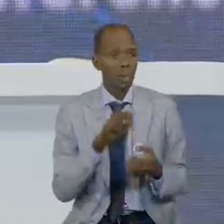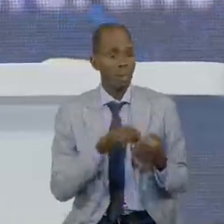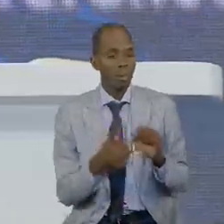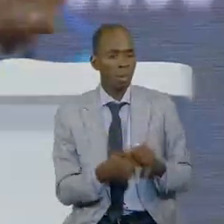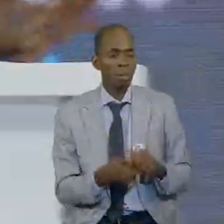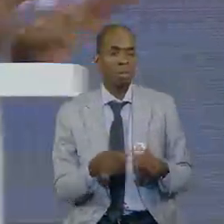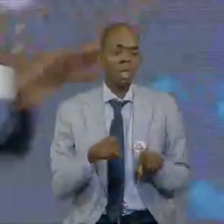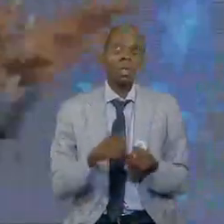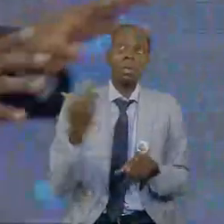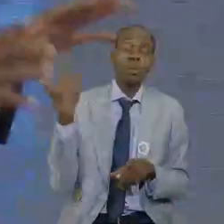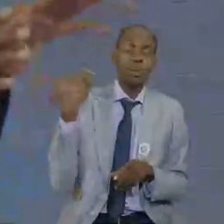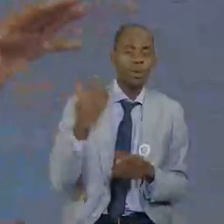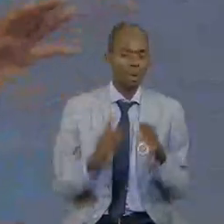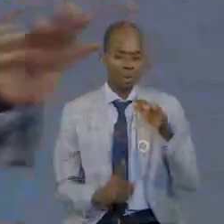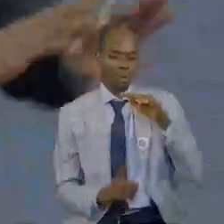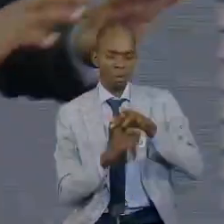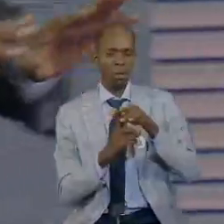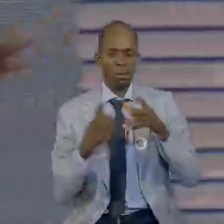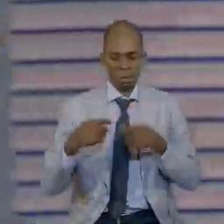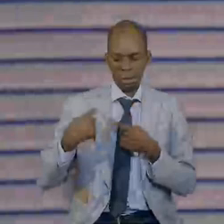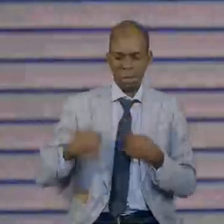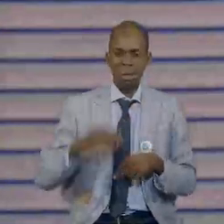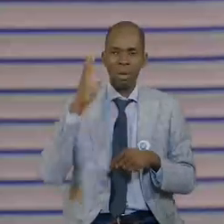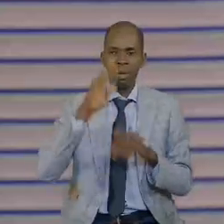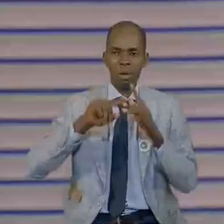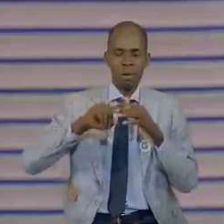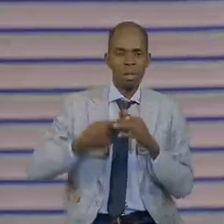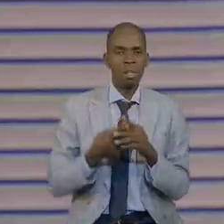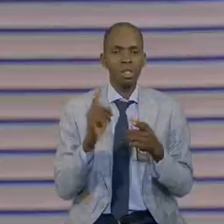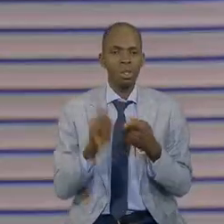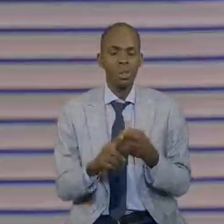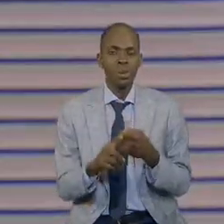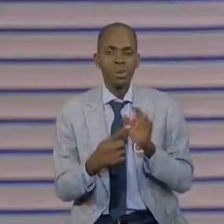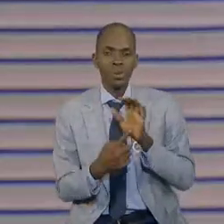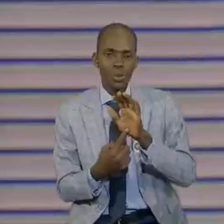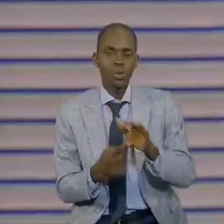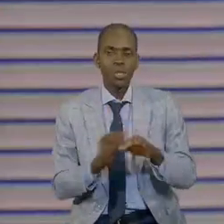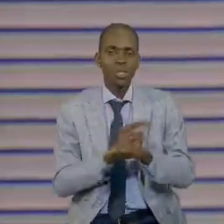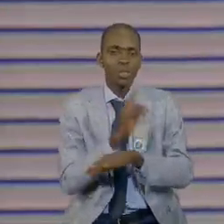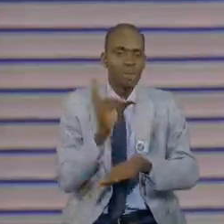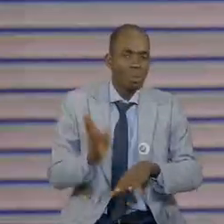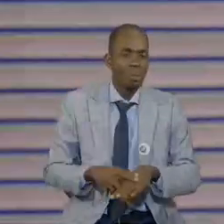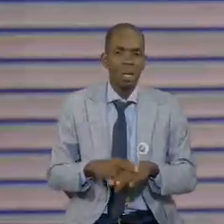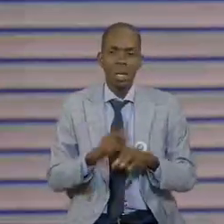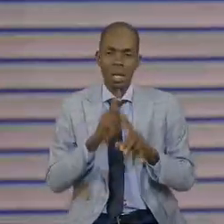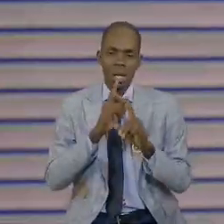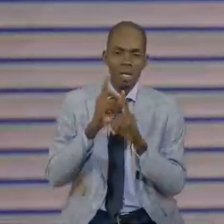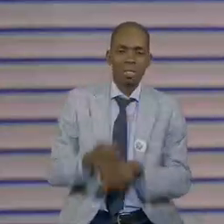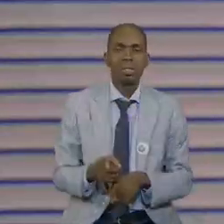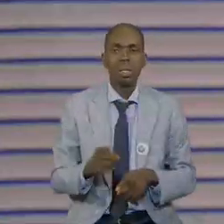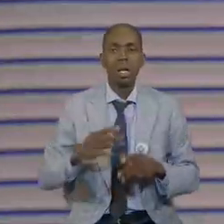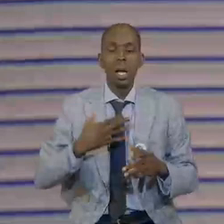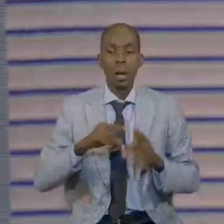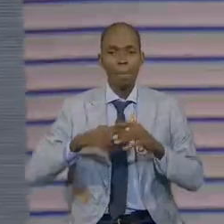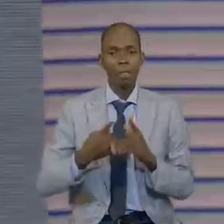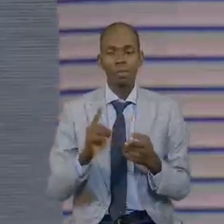showed up, the heart will begin the usual reaction response and begin to fear. Et chaque